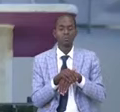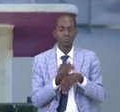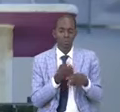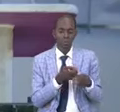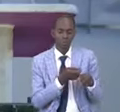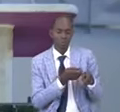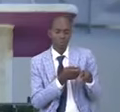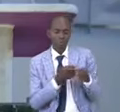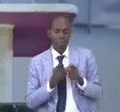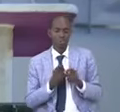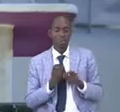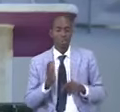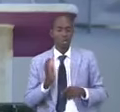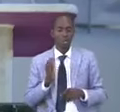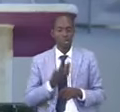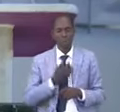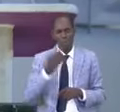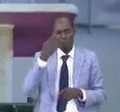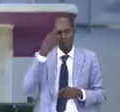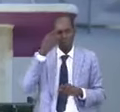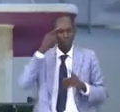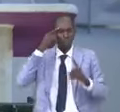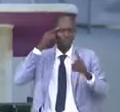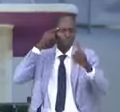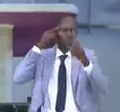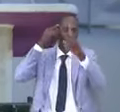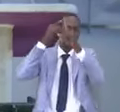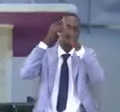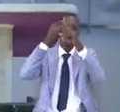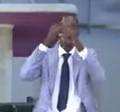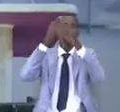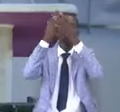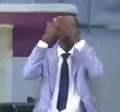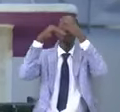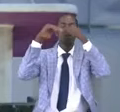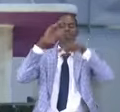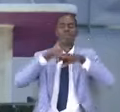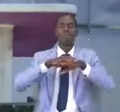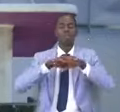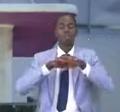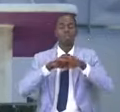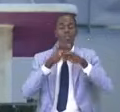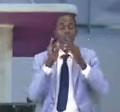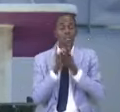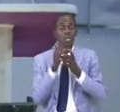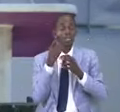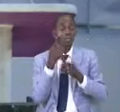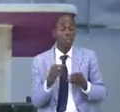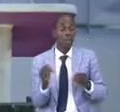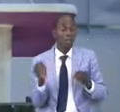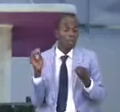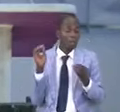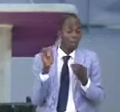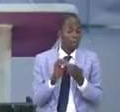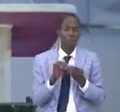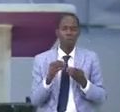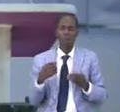tous notre attention vers le ciel pour que plus ton regard vers le ciel